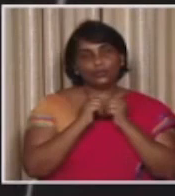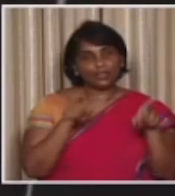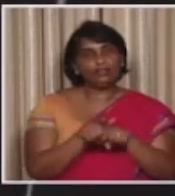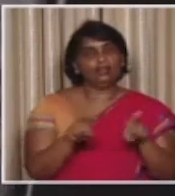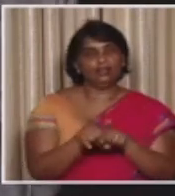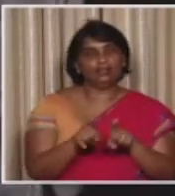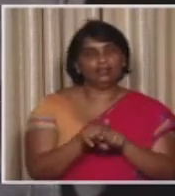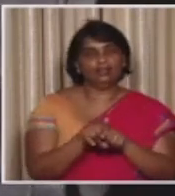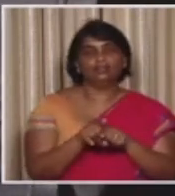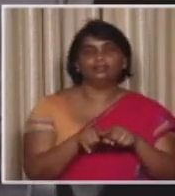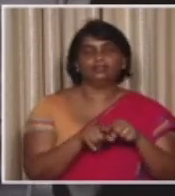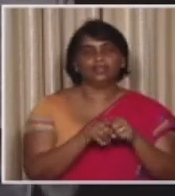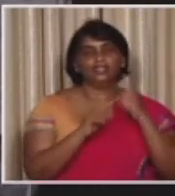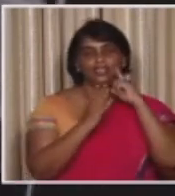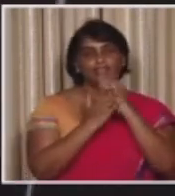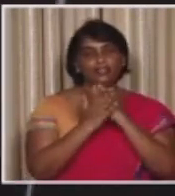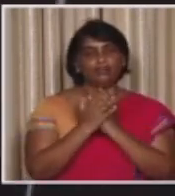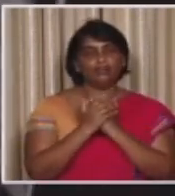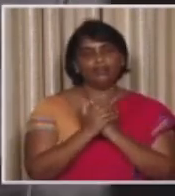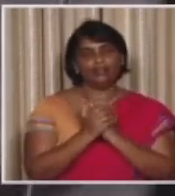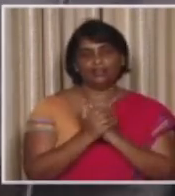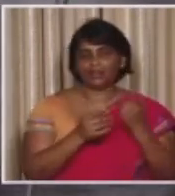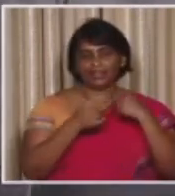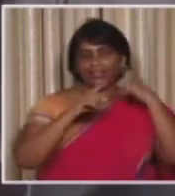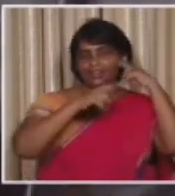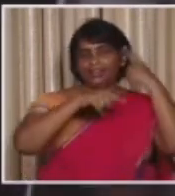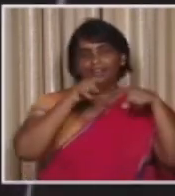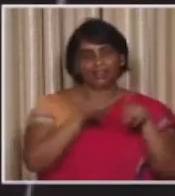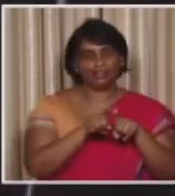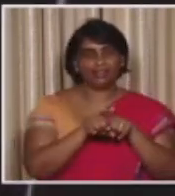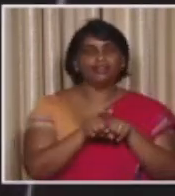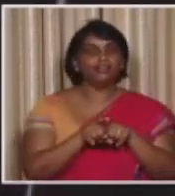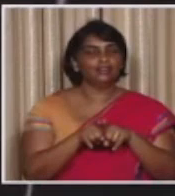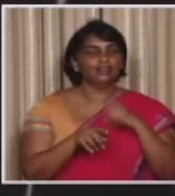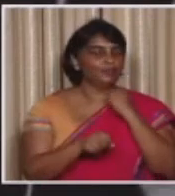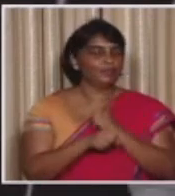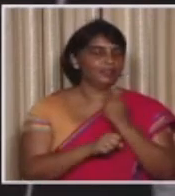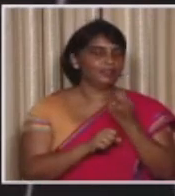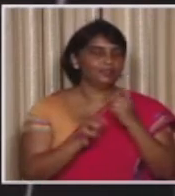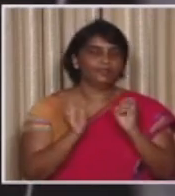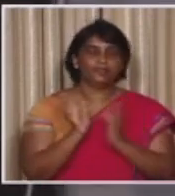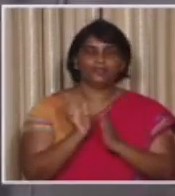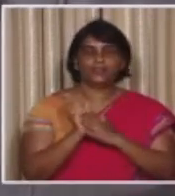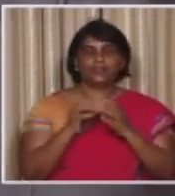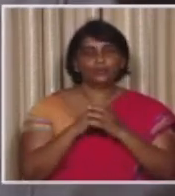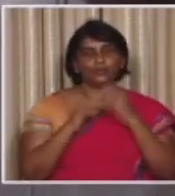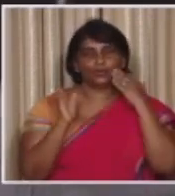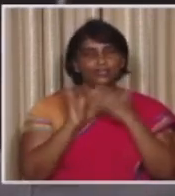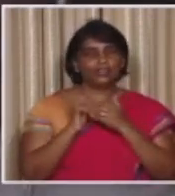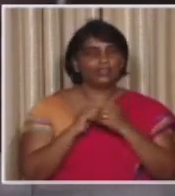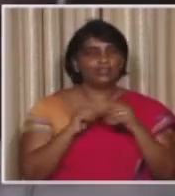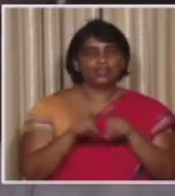மூல்ய விகணனே கரண பிரதான ஆயத்தனையாக கொள ராஜ்ய கினுங்காரக சபாபட்ட வசர சியக் சபிரன்